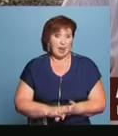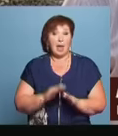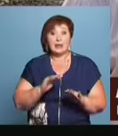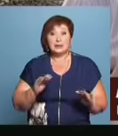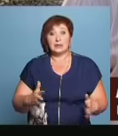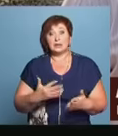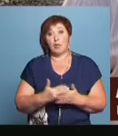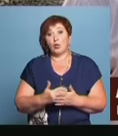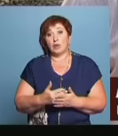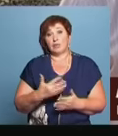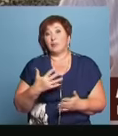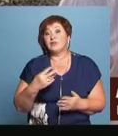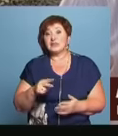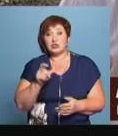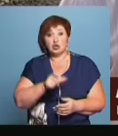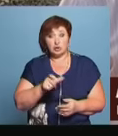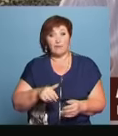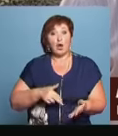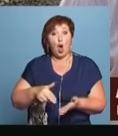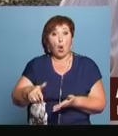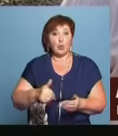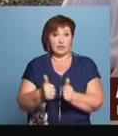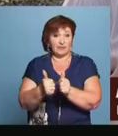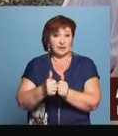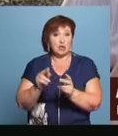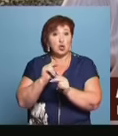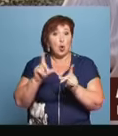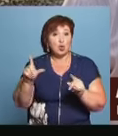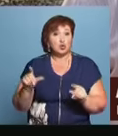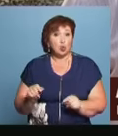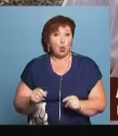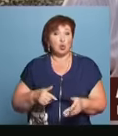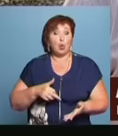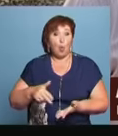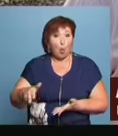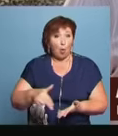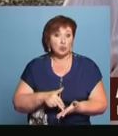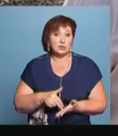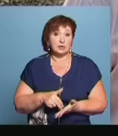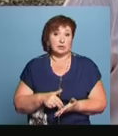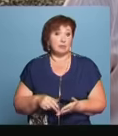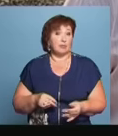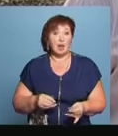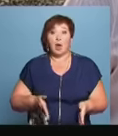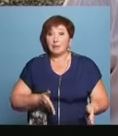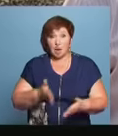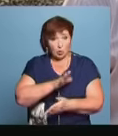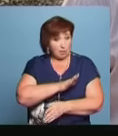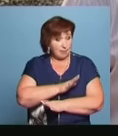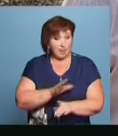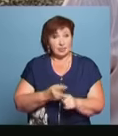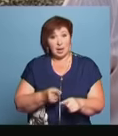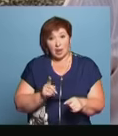20 человек, у нас ходят в соседнюю школу, Новоучанскую, ходят каждый день пешком. Дороги не было, и